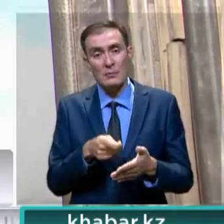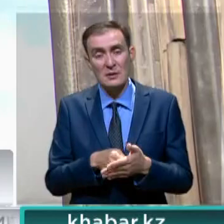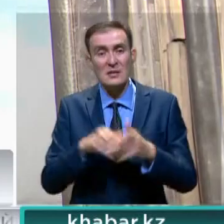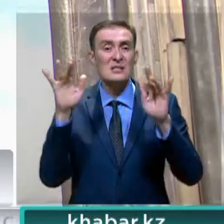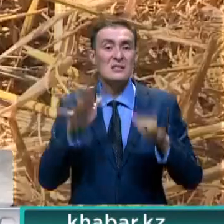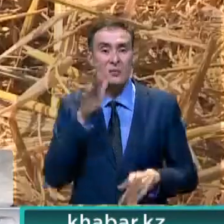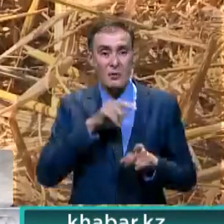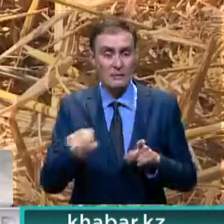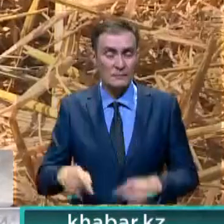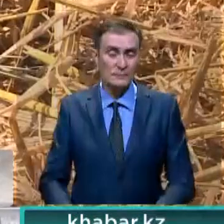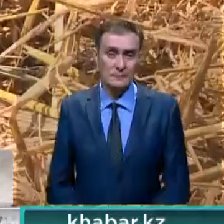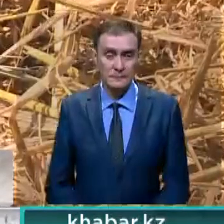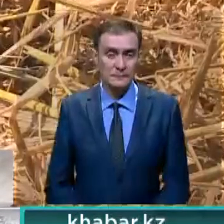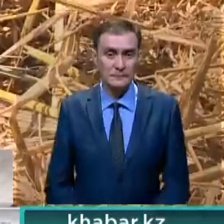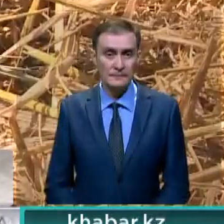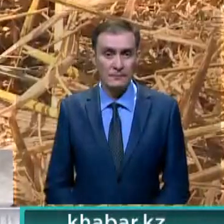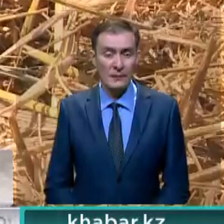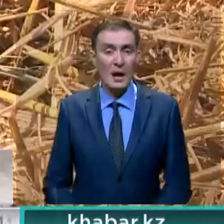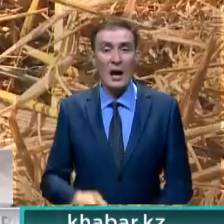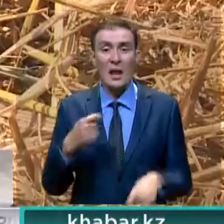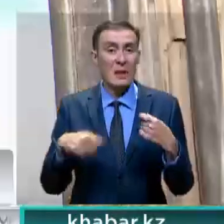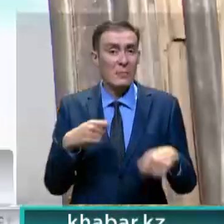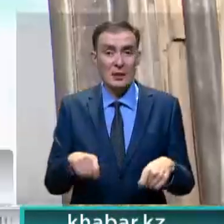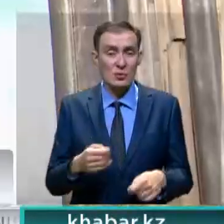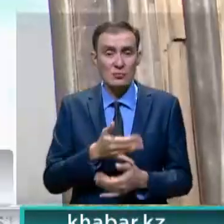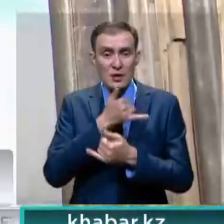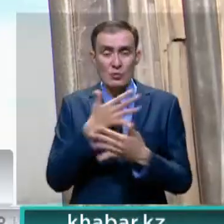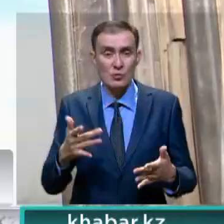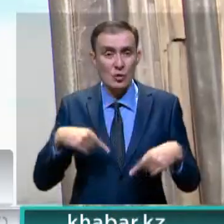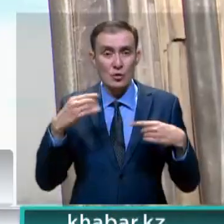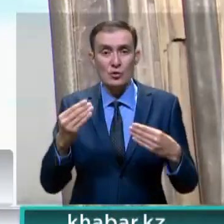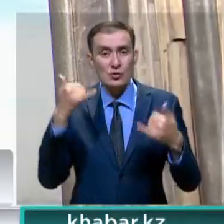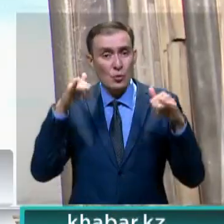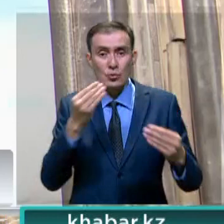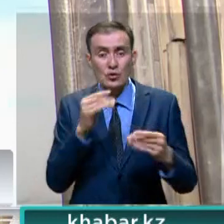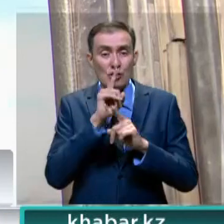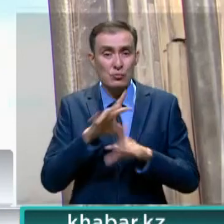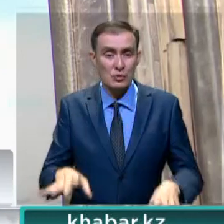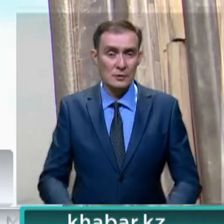Зимой. Она на продажу не идет. Скот не будет кушать его.